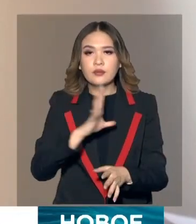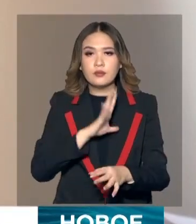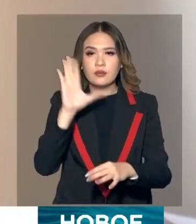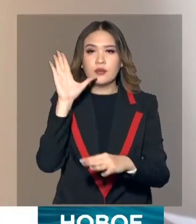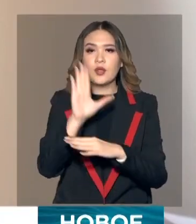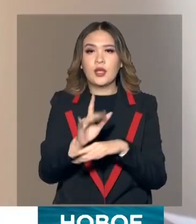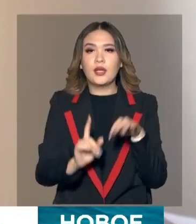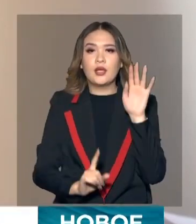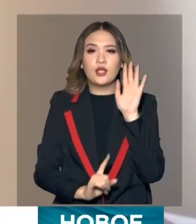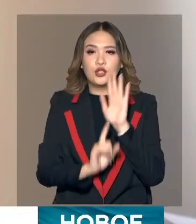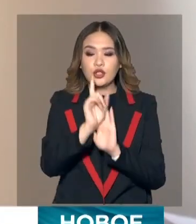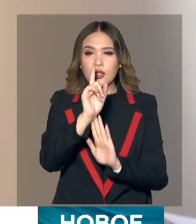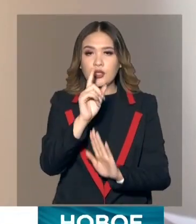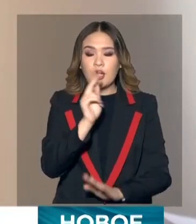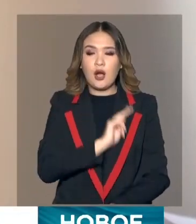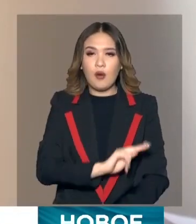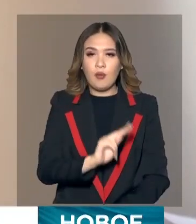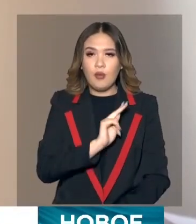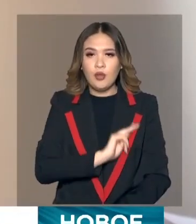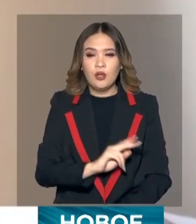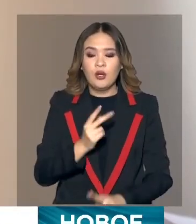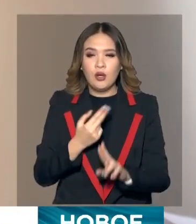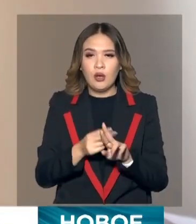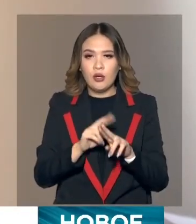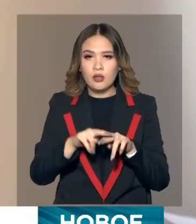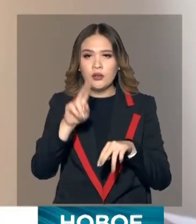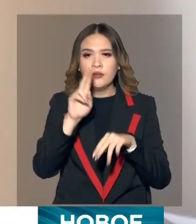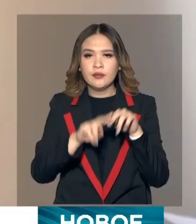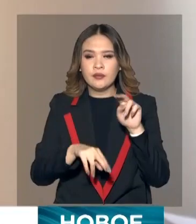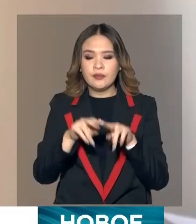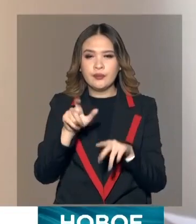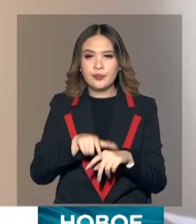начать работу по строительству дороги